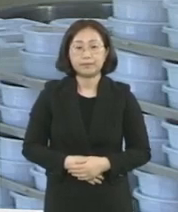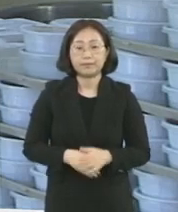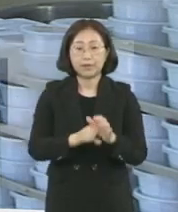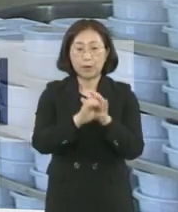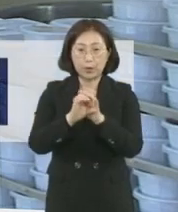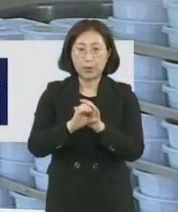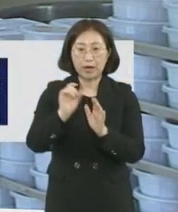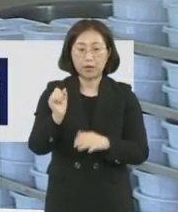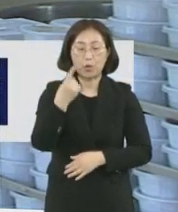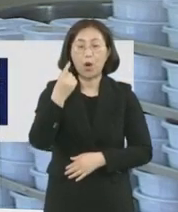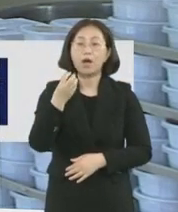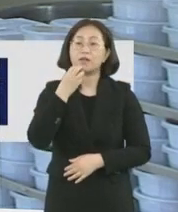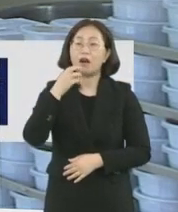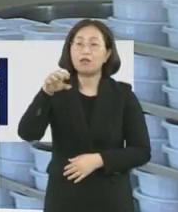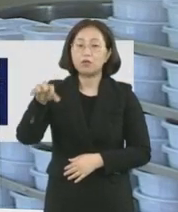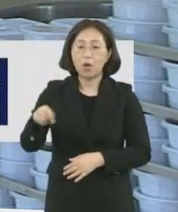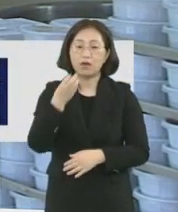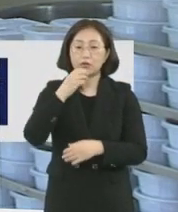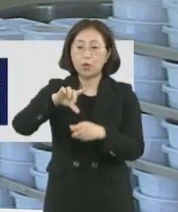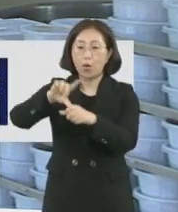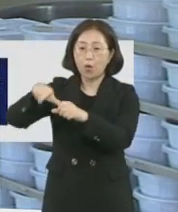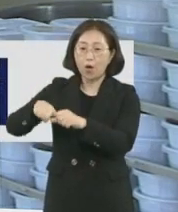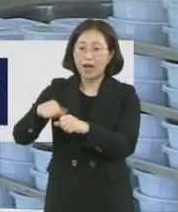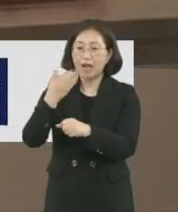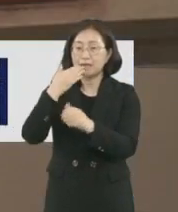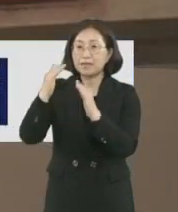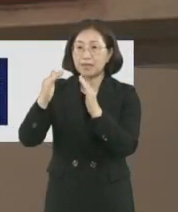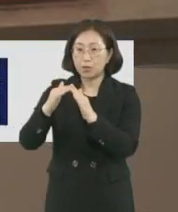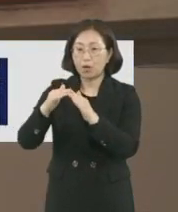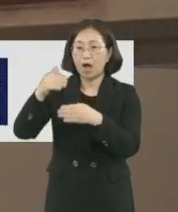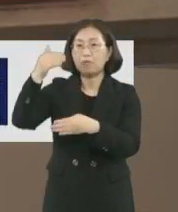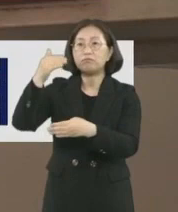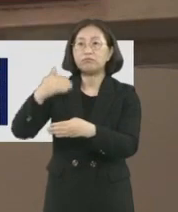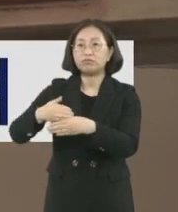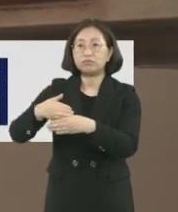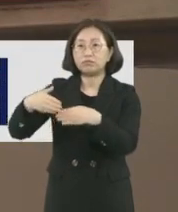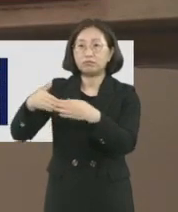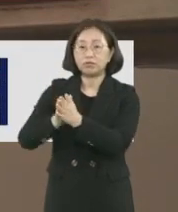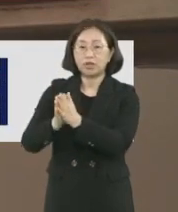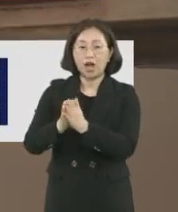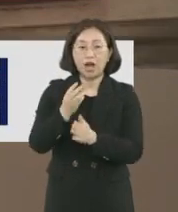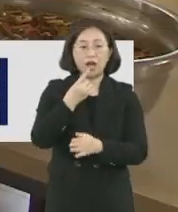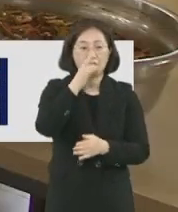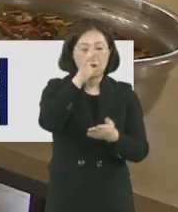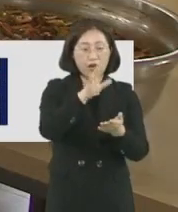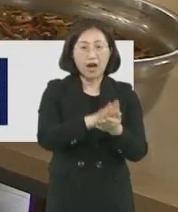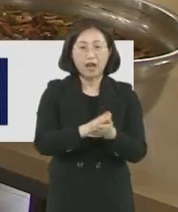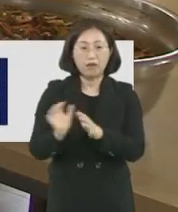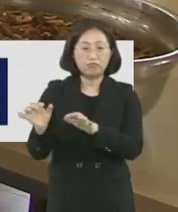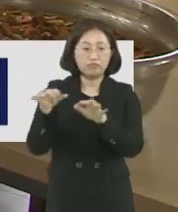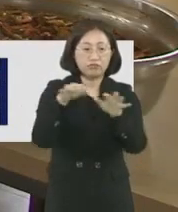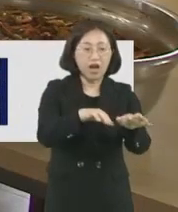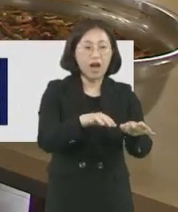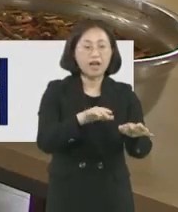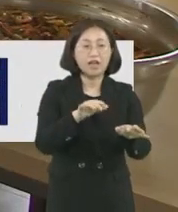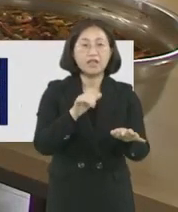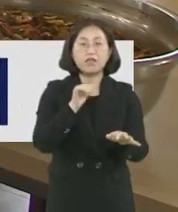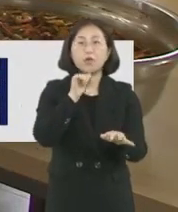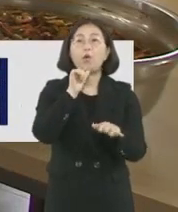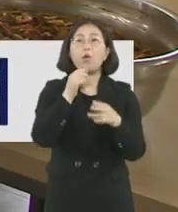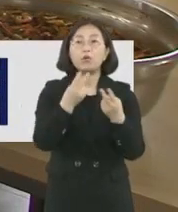그런 r 그로 인해 서울을 비롯한 수도권 급식소 들이 문을 닫으면서 사랑 까지 내려오는 노숙인들이 크게 늘고